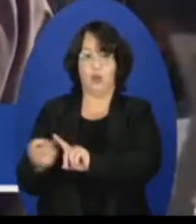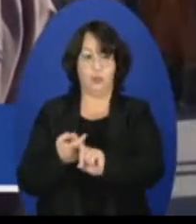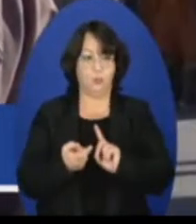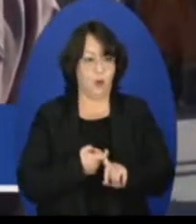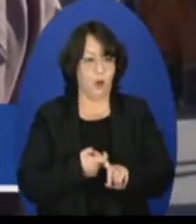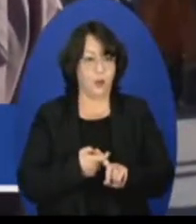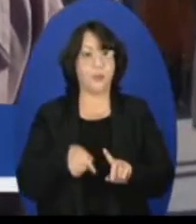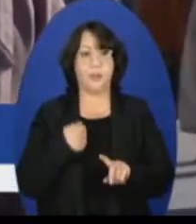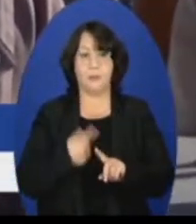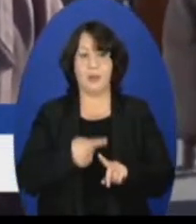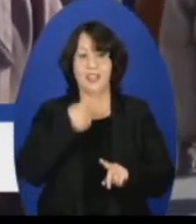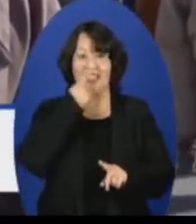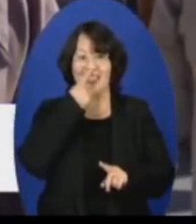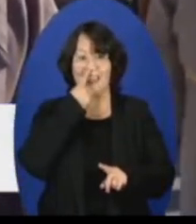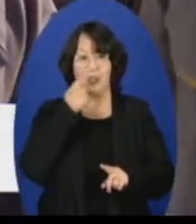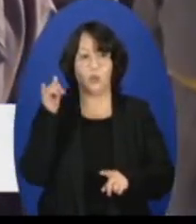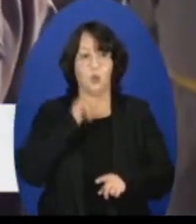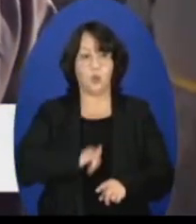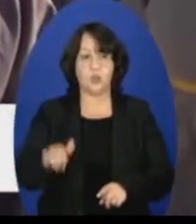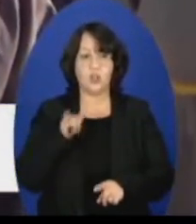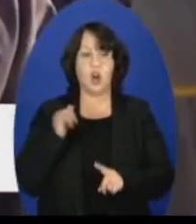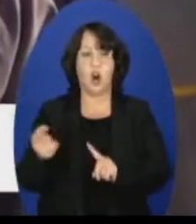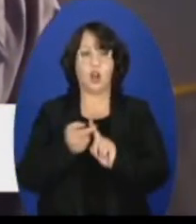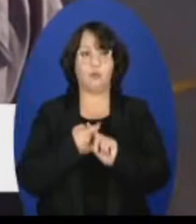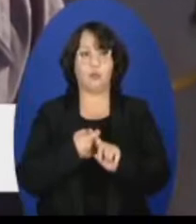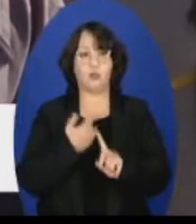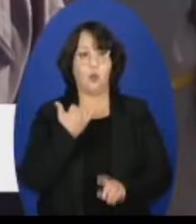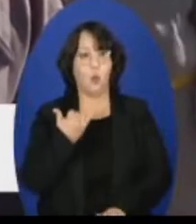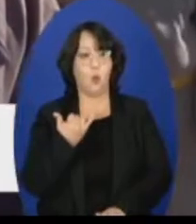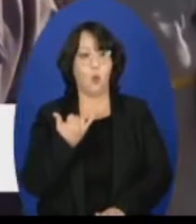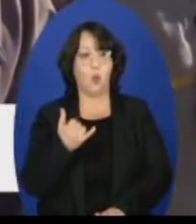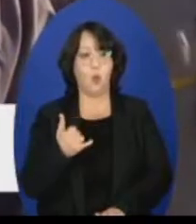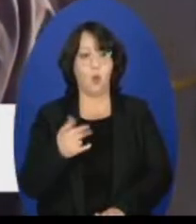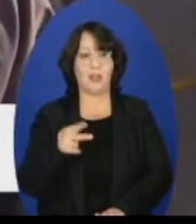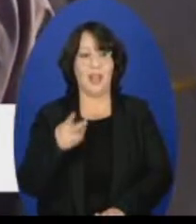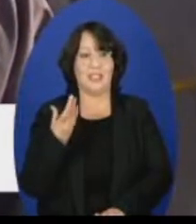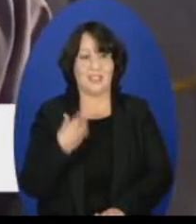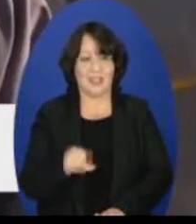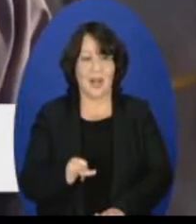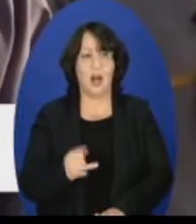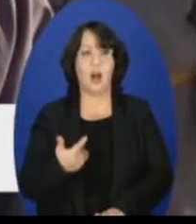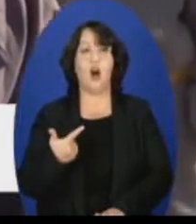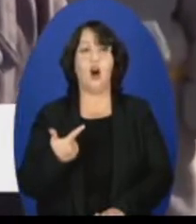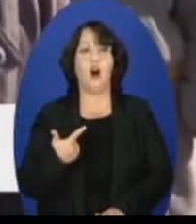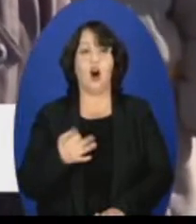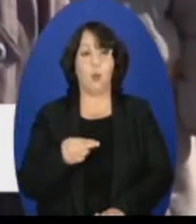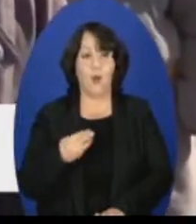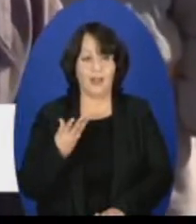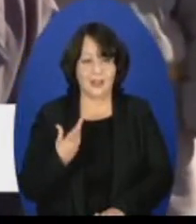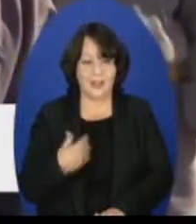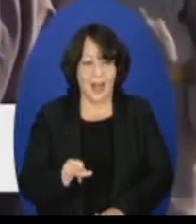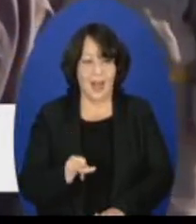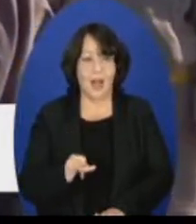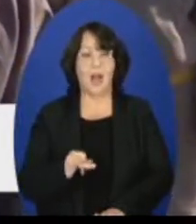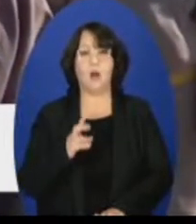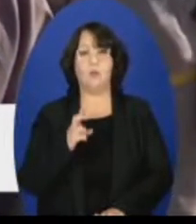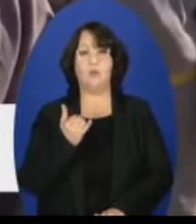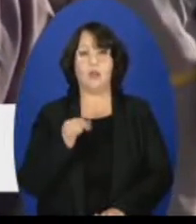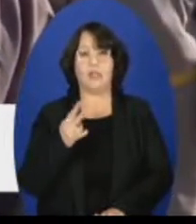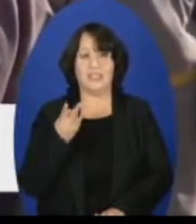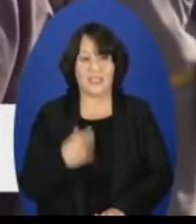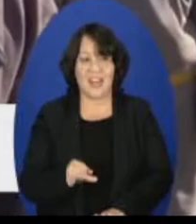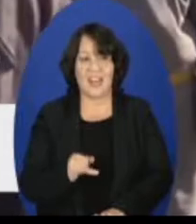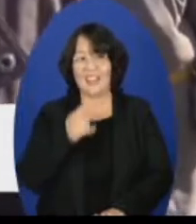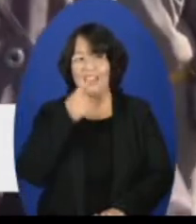зогсгүйш гадаад улстай холбогдох Одиастай, Гавалтай, Бургалстай тэгээд гадаад